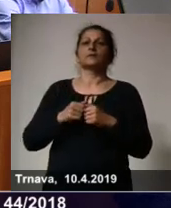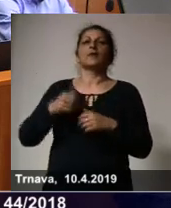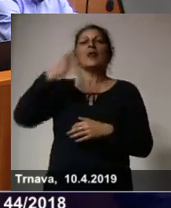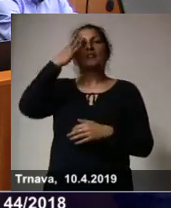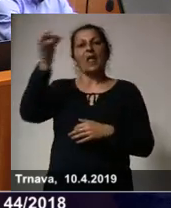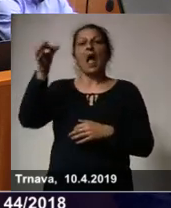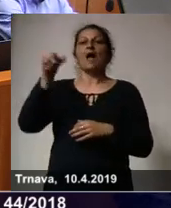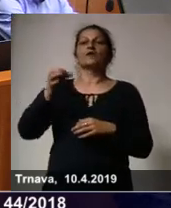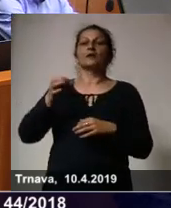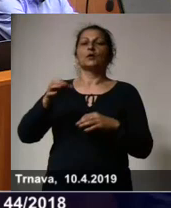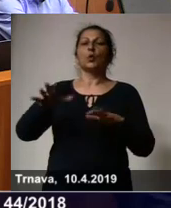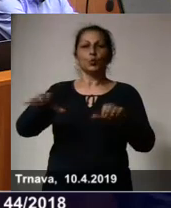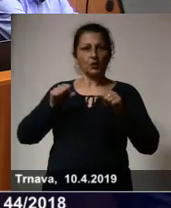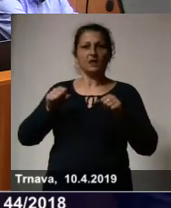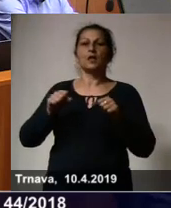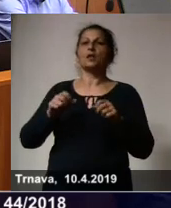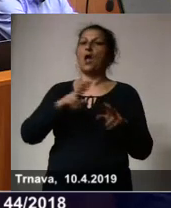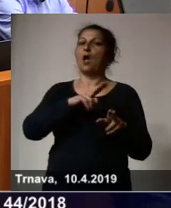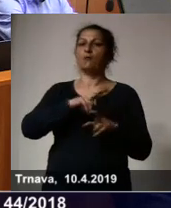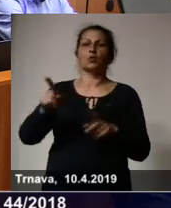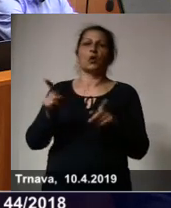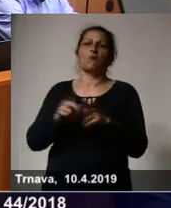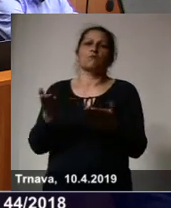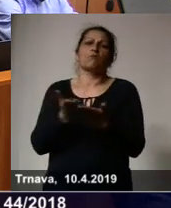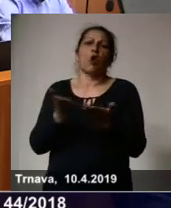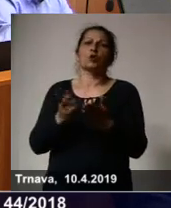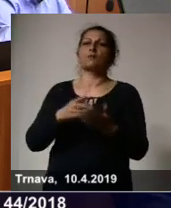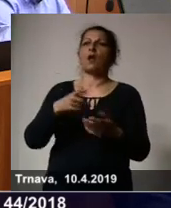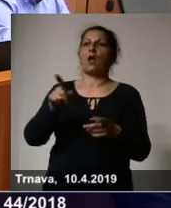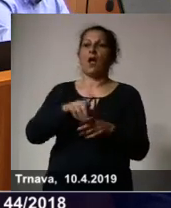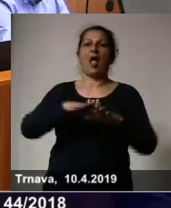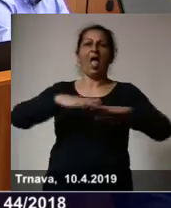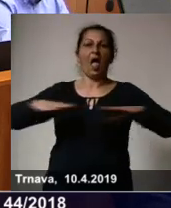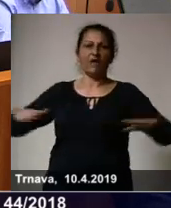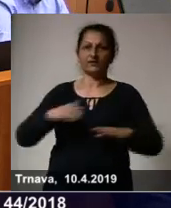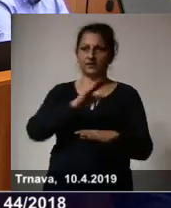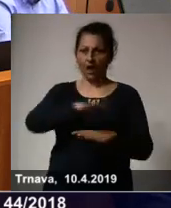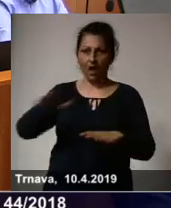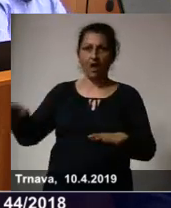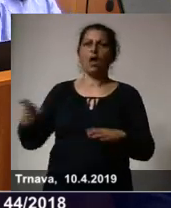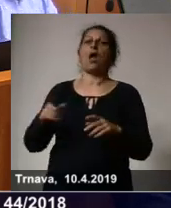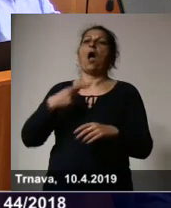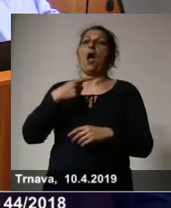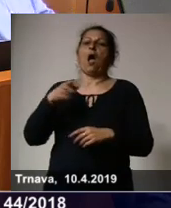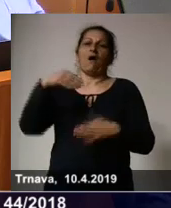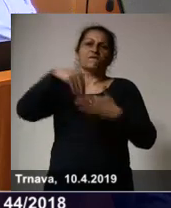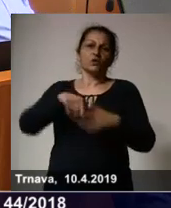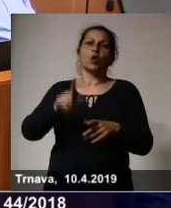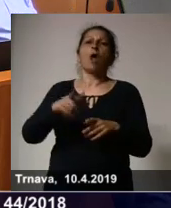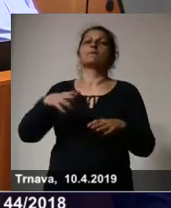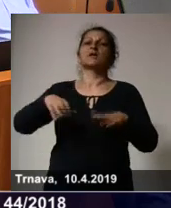Návrh uznesenia je v plnej podobe predložený v laviciach. Hovorí o tom, že zastupiteľstvo